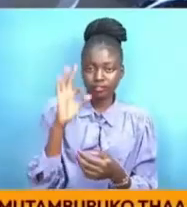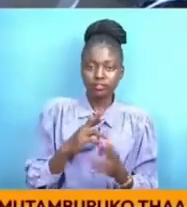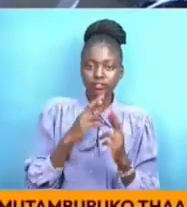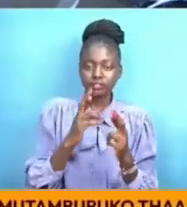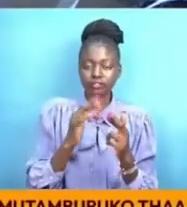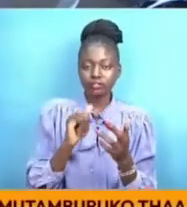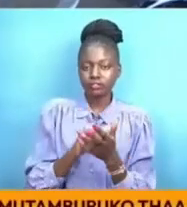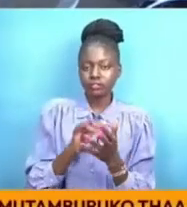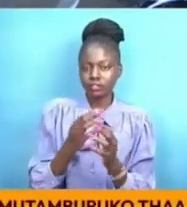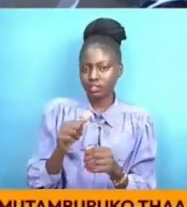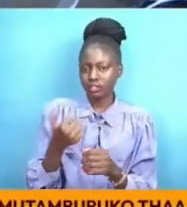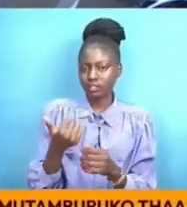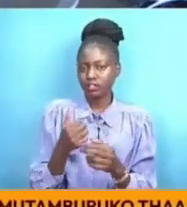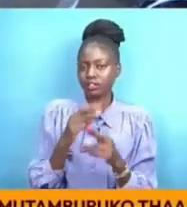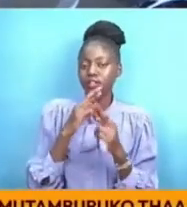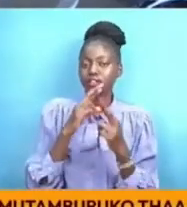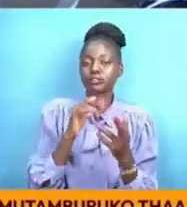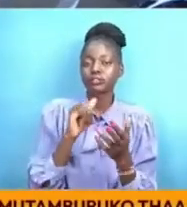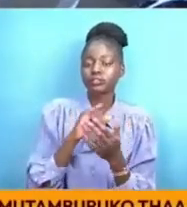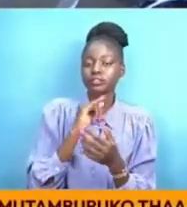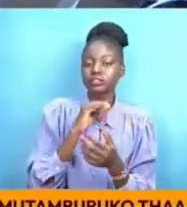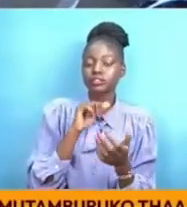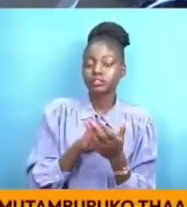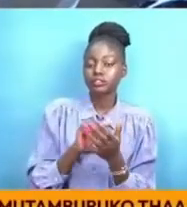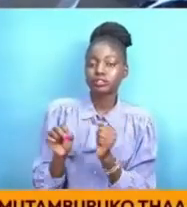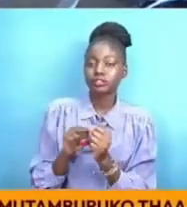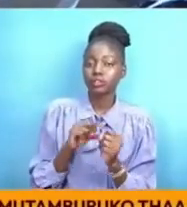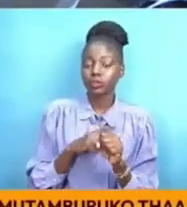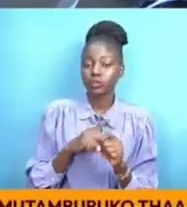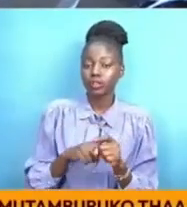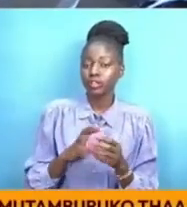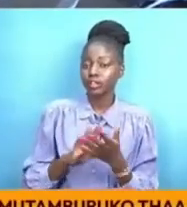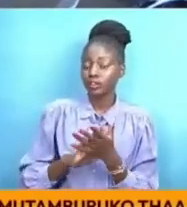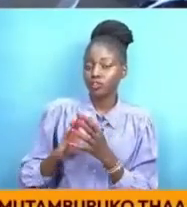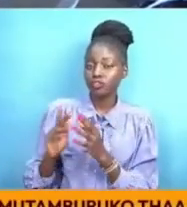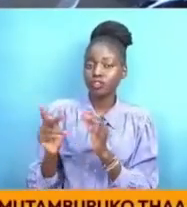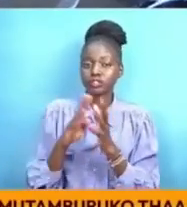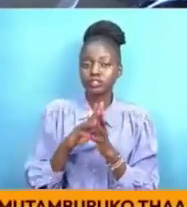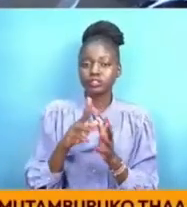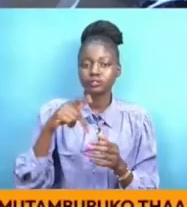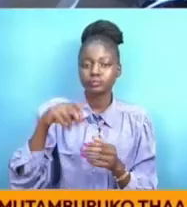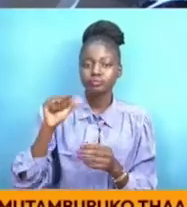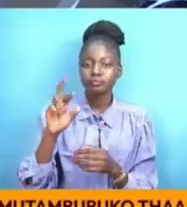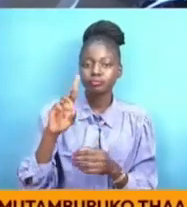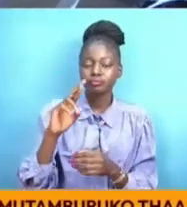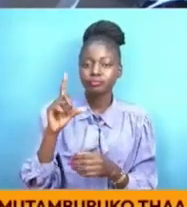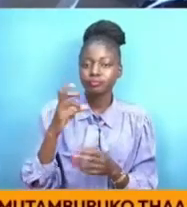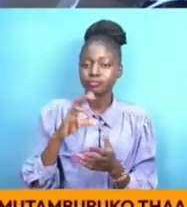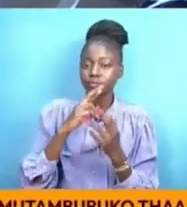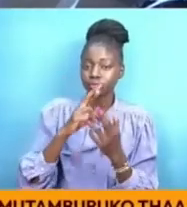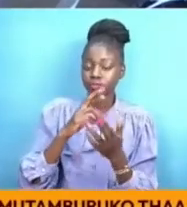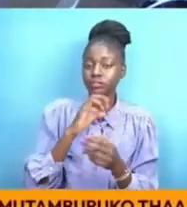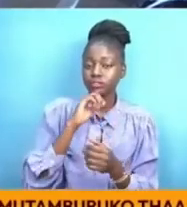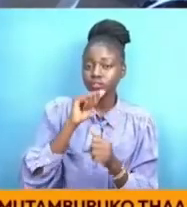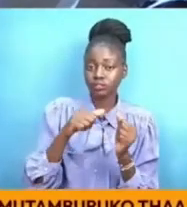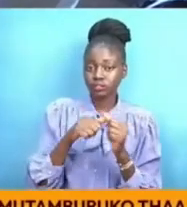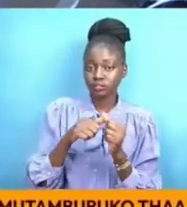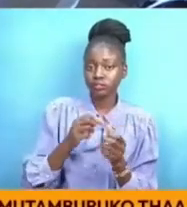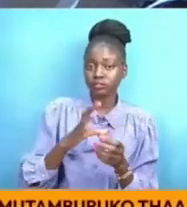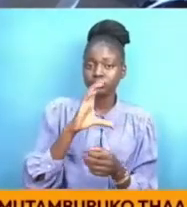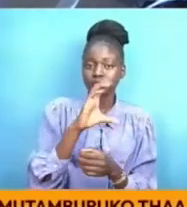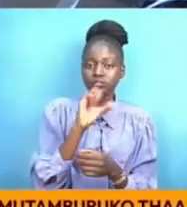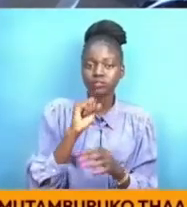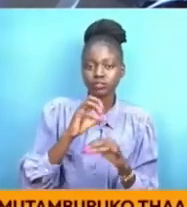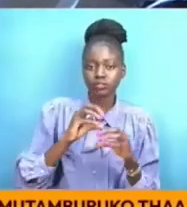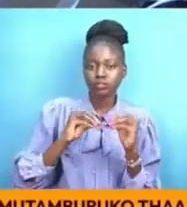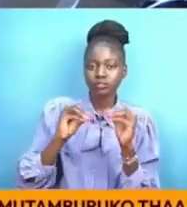kimuri kariboti geniati kamete ya bunge ya gifururi ne thiete keheri ne nguo kwa de kariboti ya egie ma minister amure na o